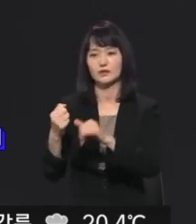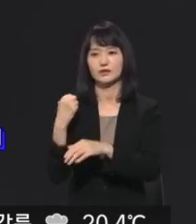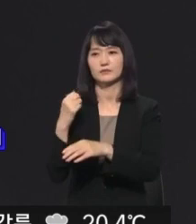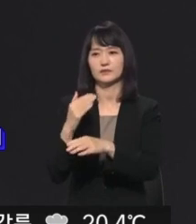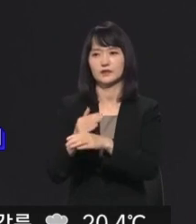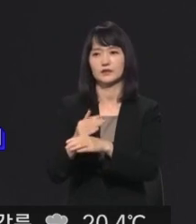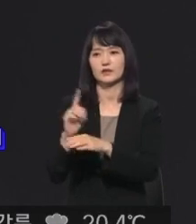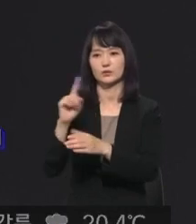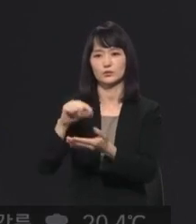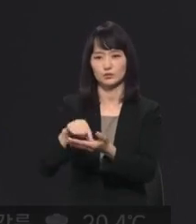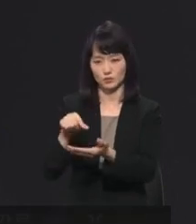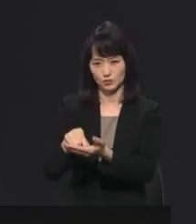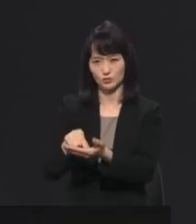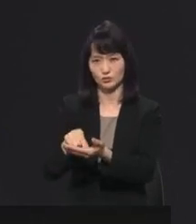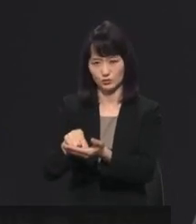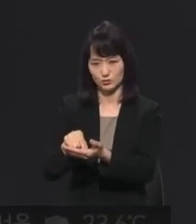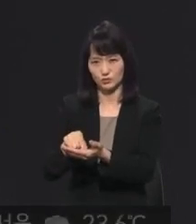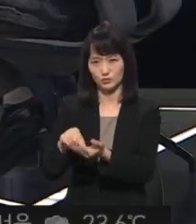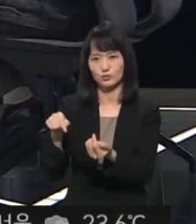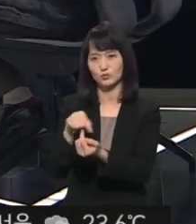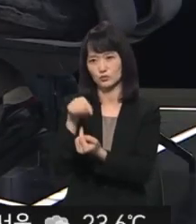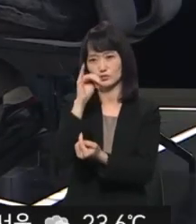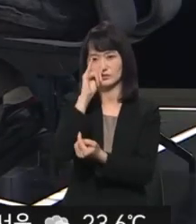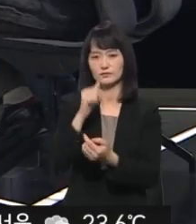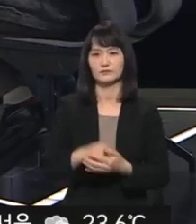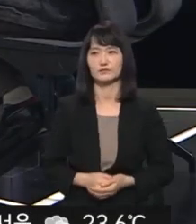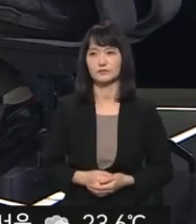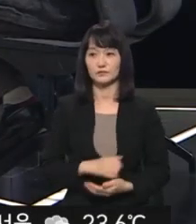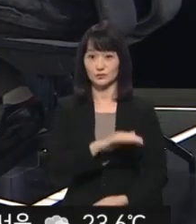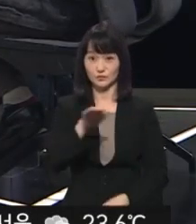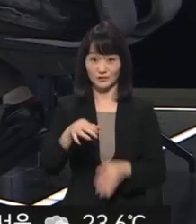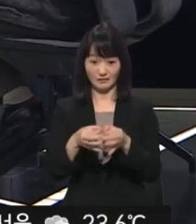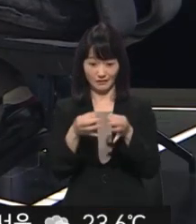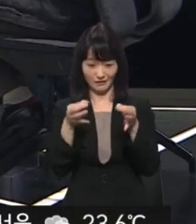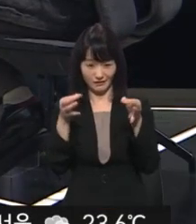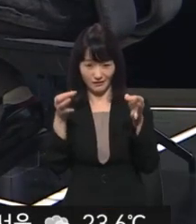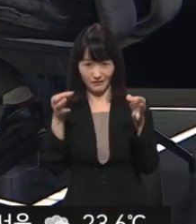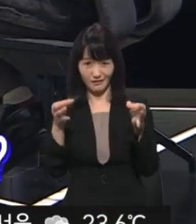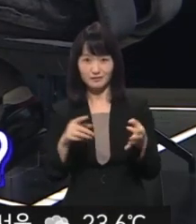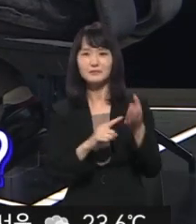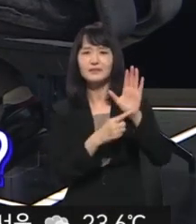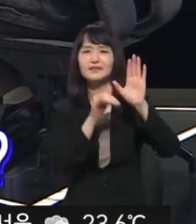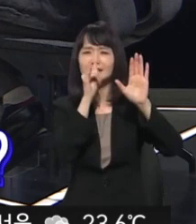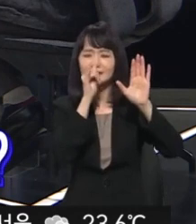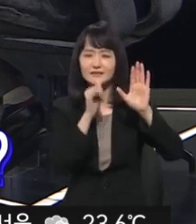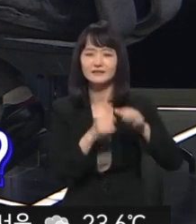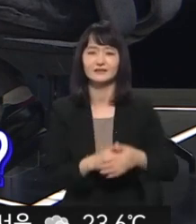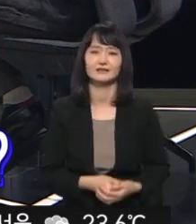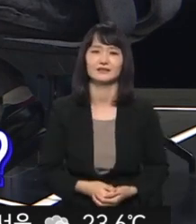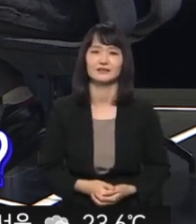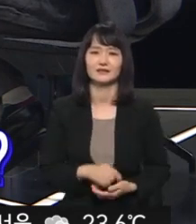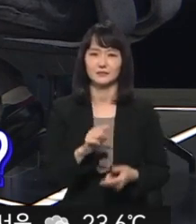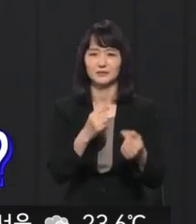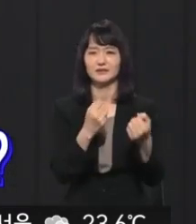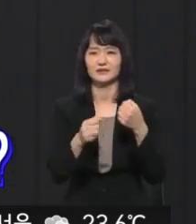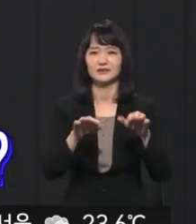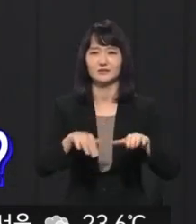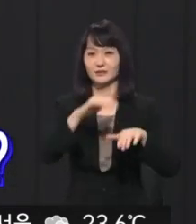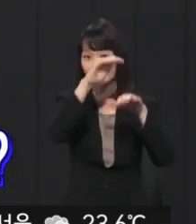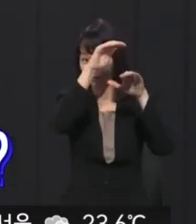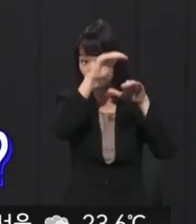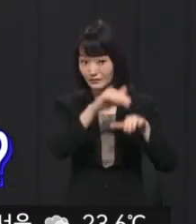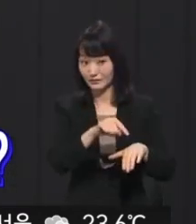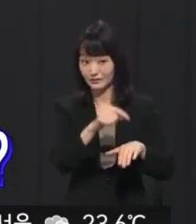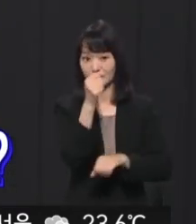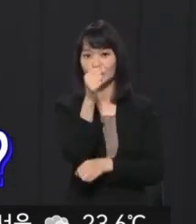길입니다 그 저도 오랜만이라고 저희가 이제 약간은 그 좀 그런 부분이 있지만 평가가 들어가지만 예 그럼에도 불구하고 이번 메세지 자체는